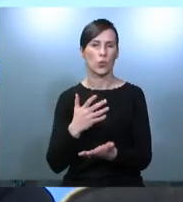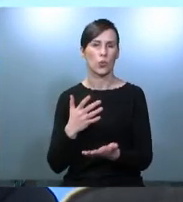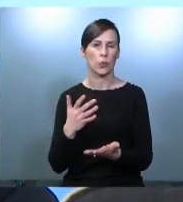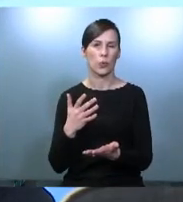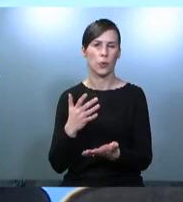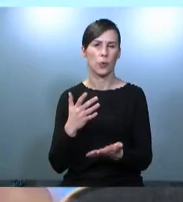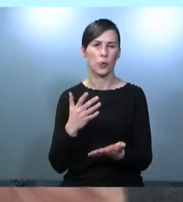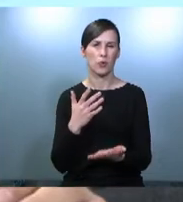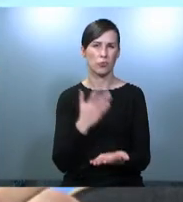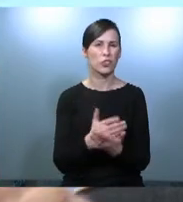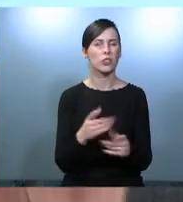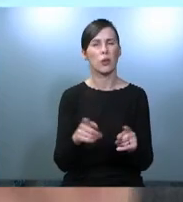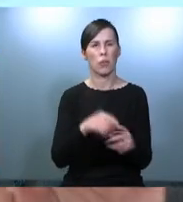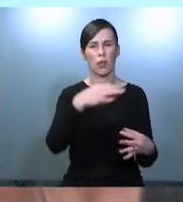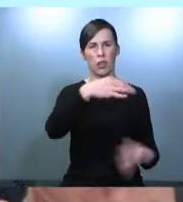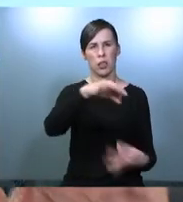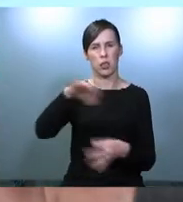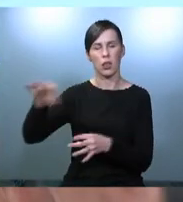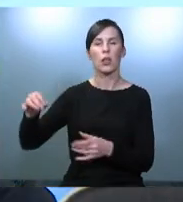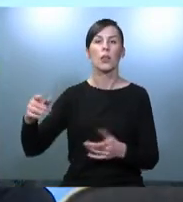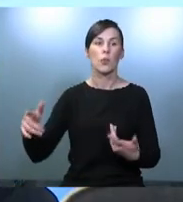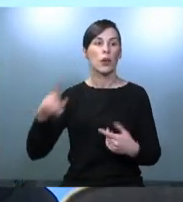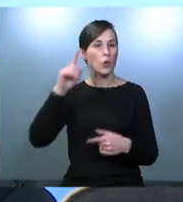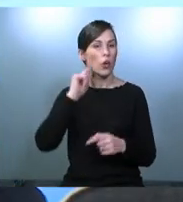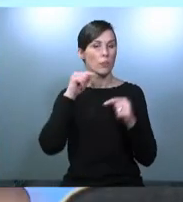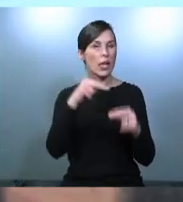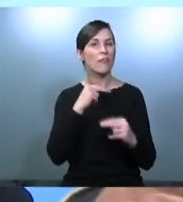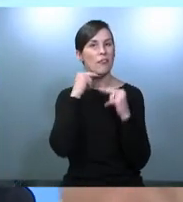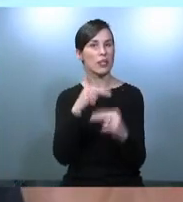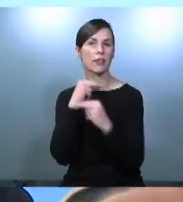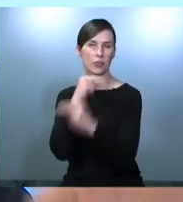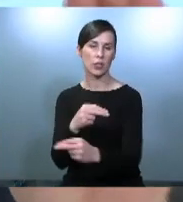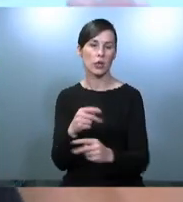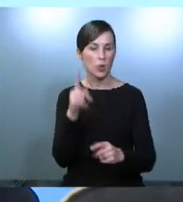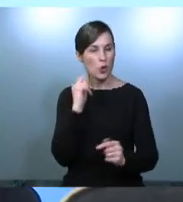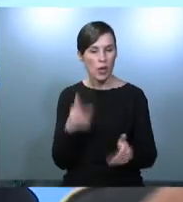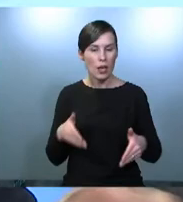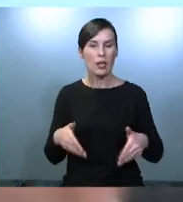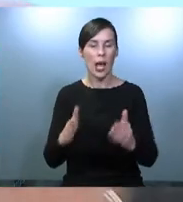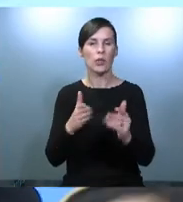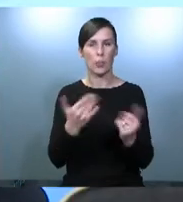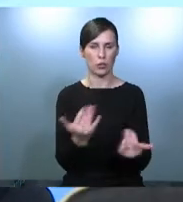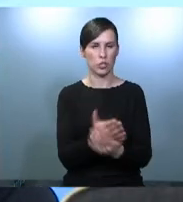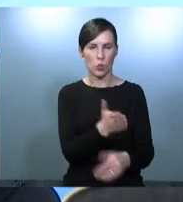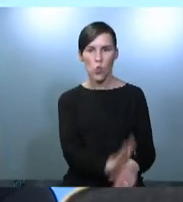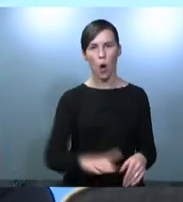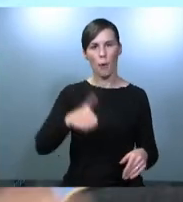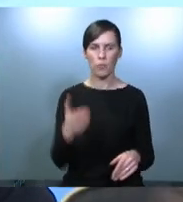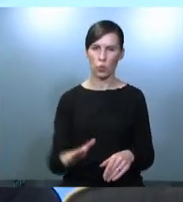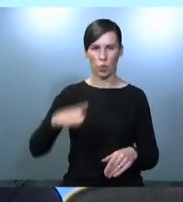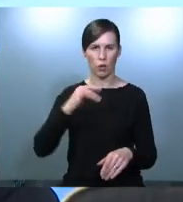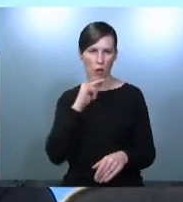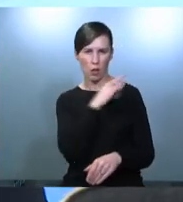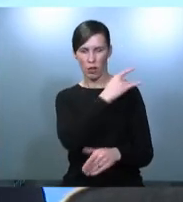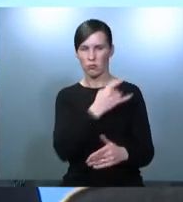vykdomi kompleksiškai. Tai aš manau, kad vis tik reikia atsižvelgti tos žmonės, kad būtų ta gatvė be dubių, kad būtų gatvė, būtų